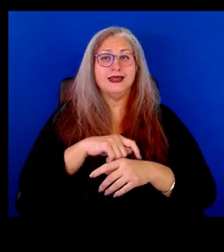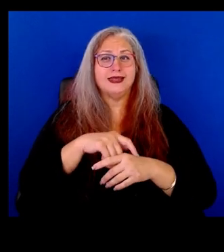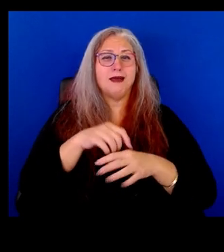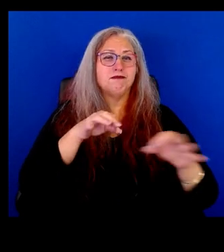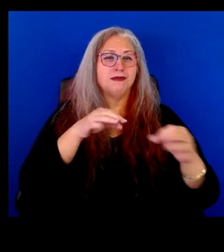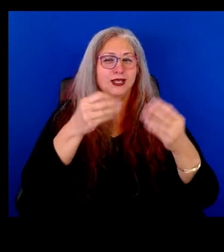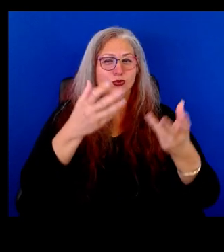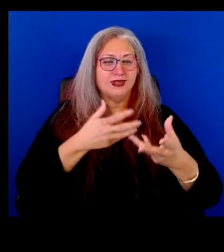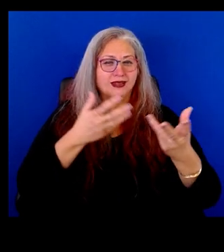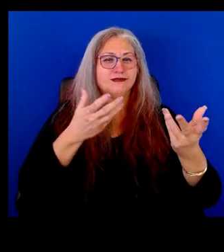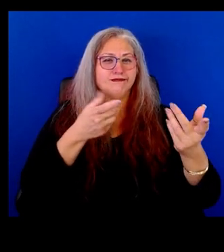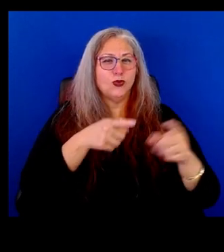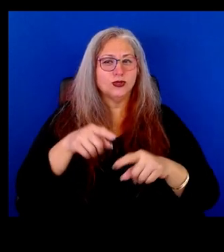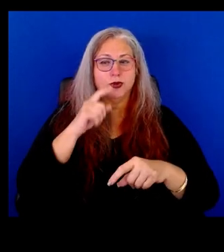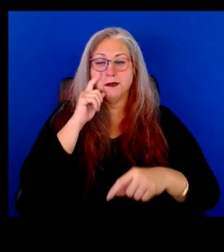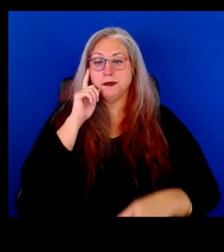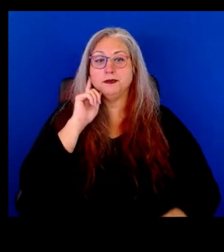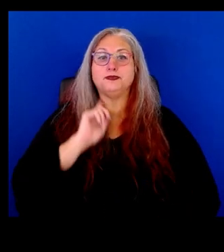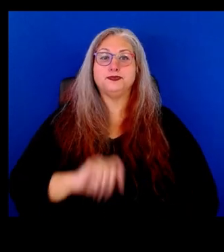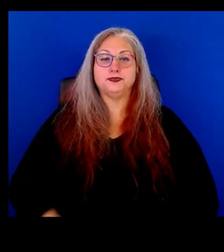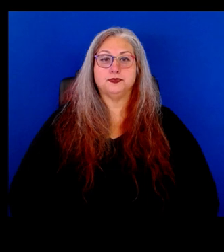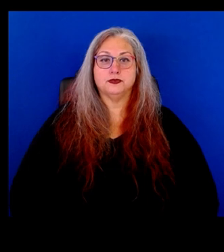tell us what's going on. Leila,